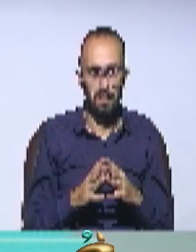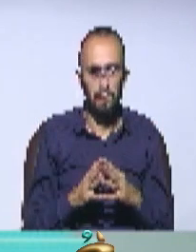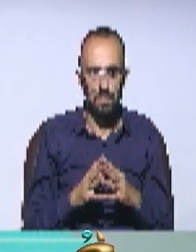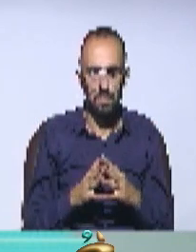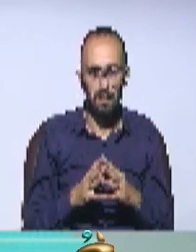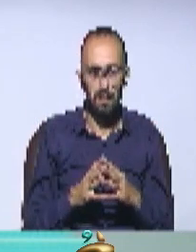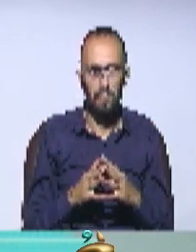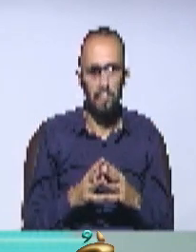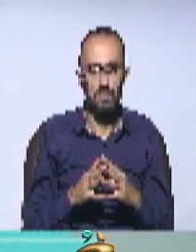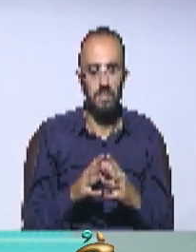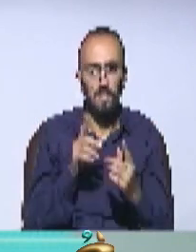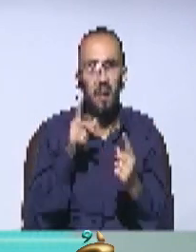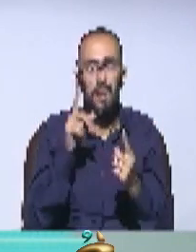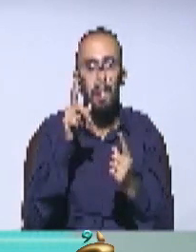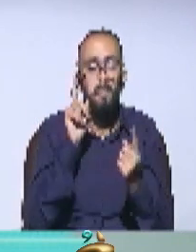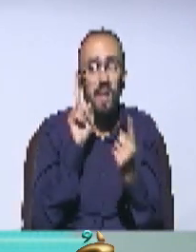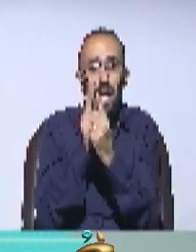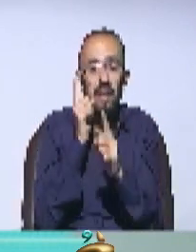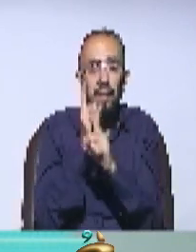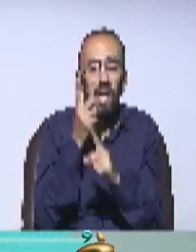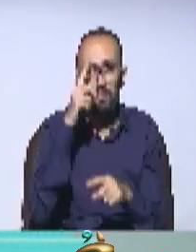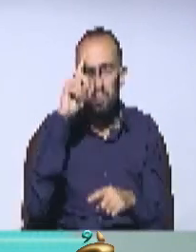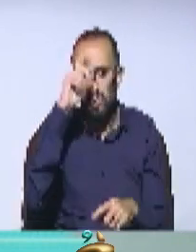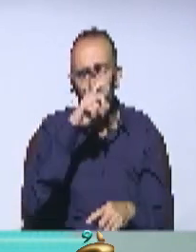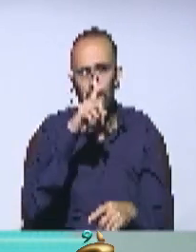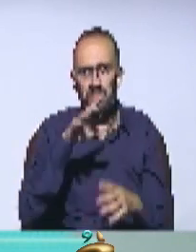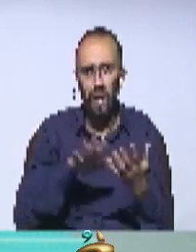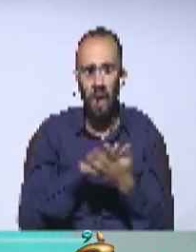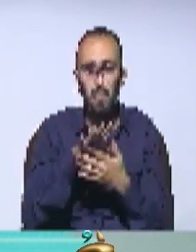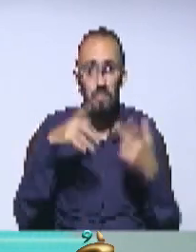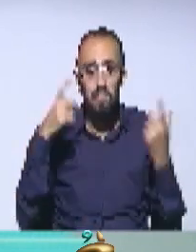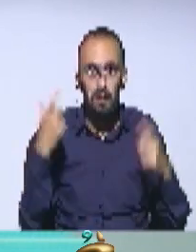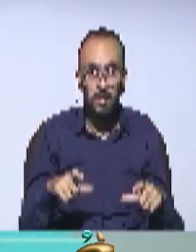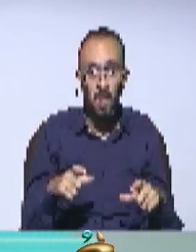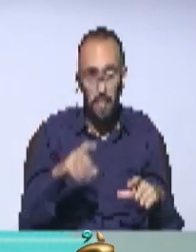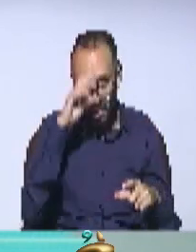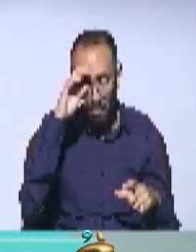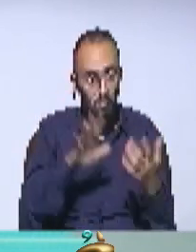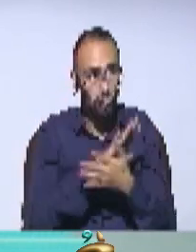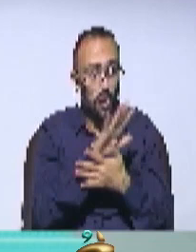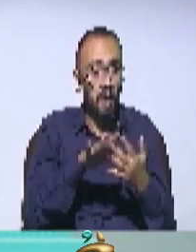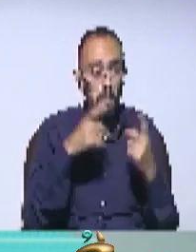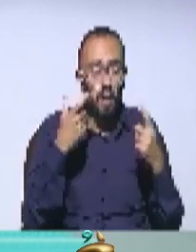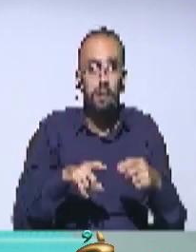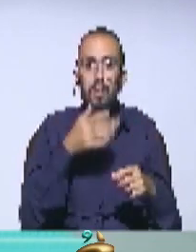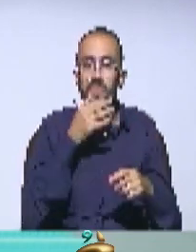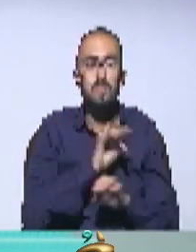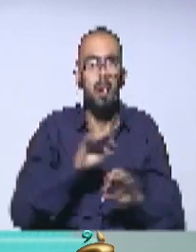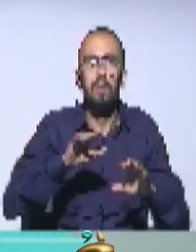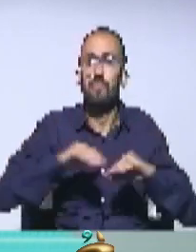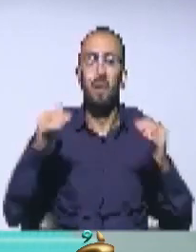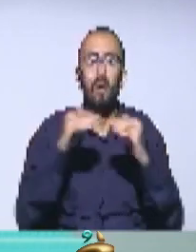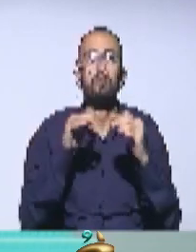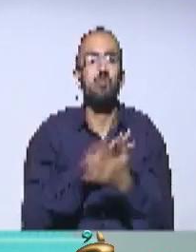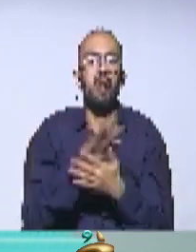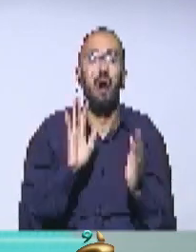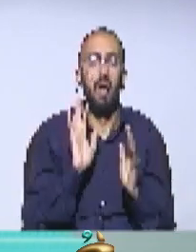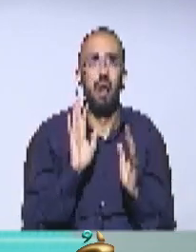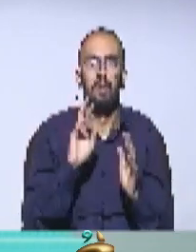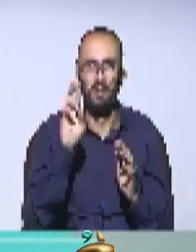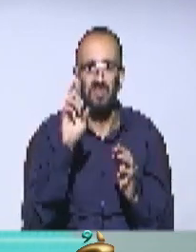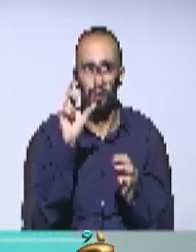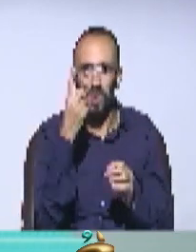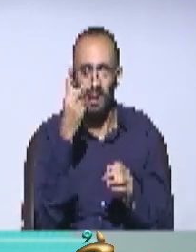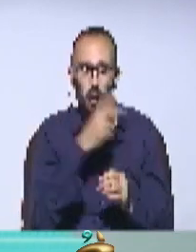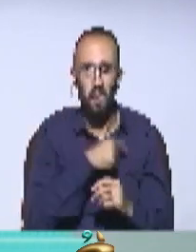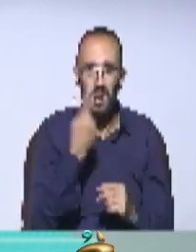تواجه الدولة المصرية، لأن أي تحدي يواجه الدولة هو تحدي يواجه الشعب بكل فئاته الاجتماعية والوطنية. طب أستاذ مصطفى،